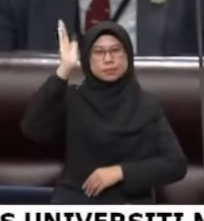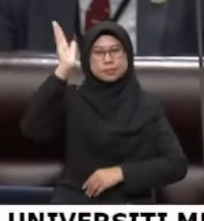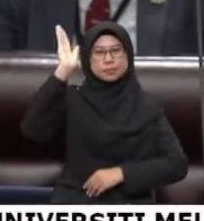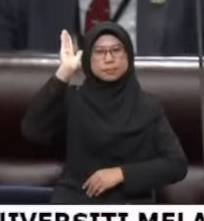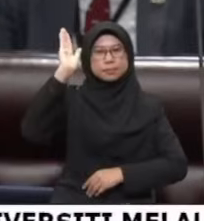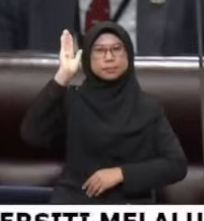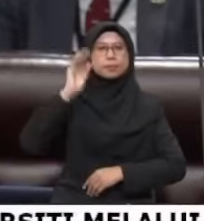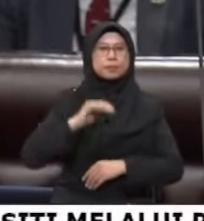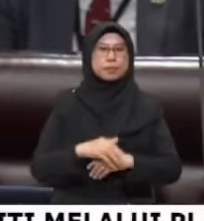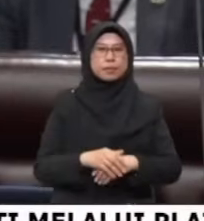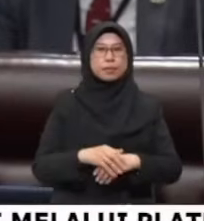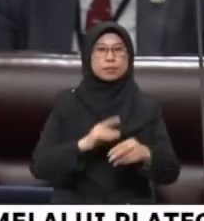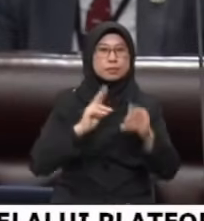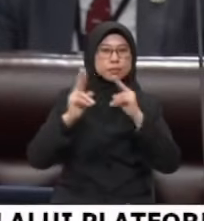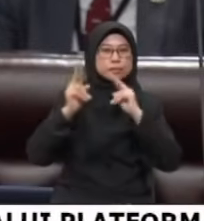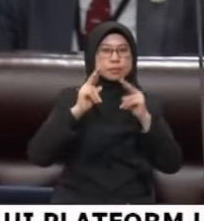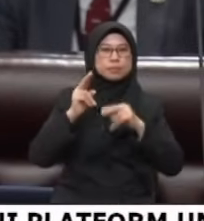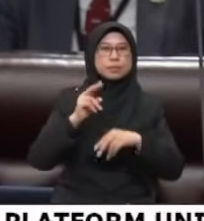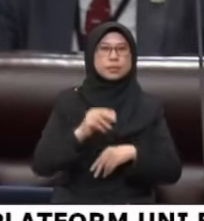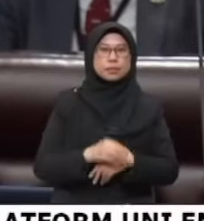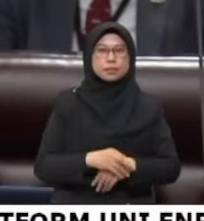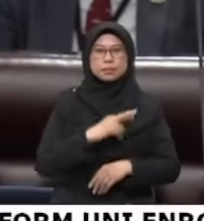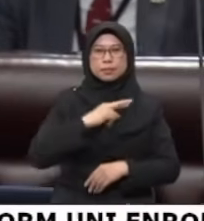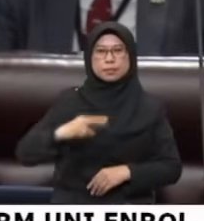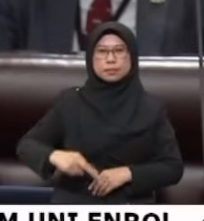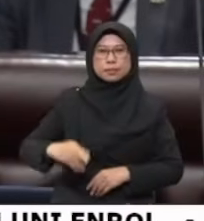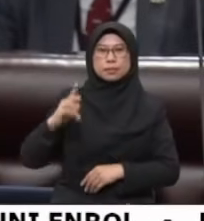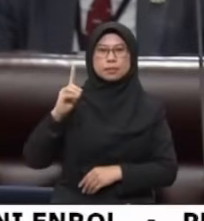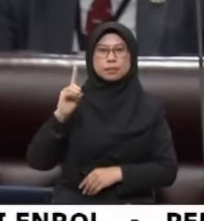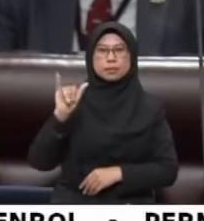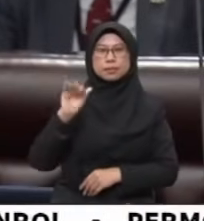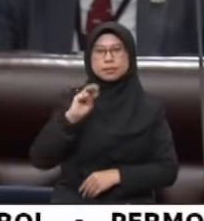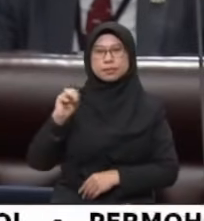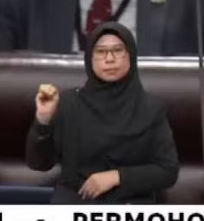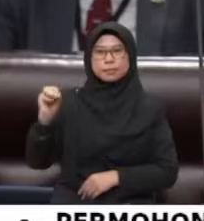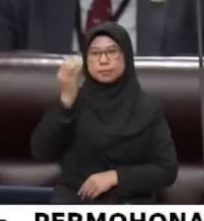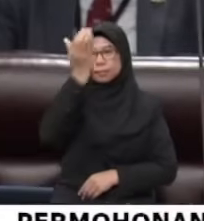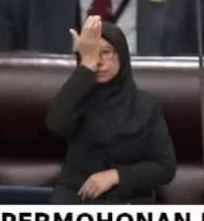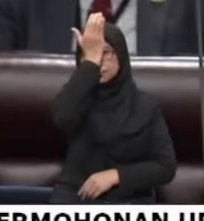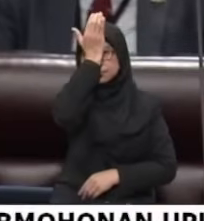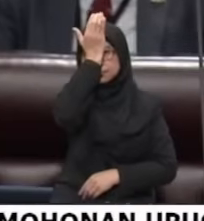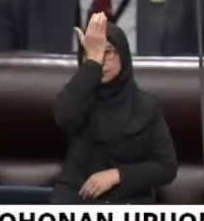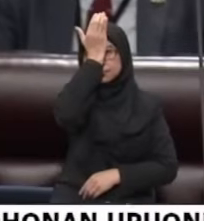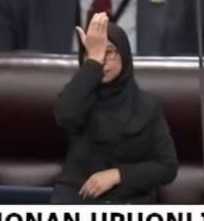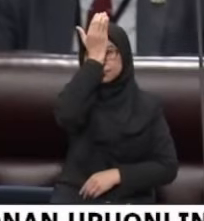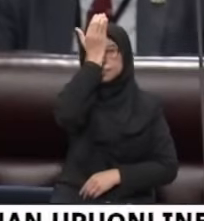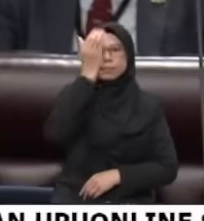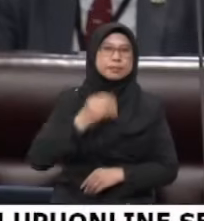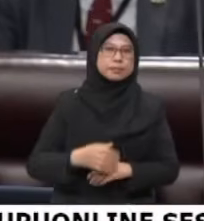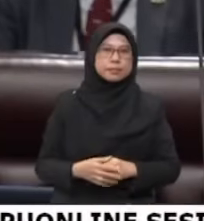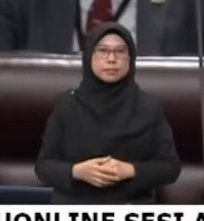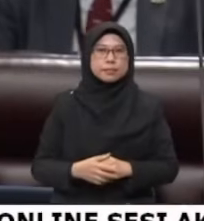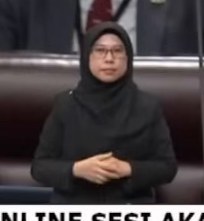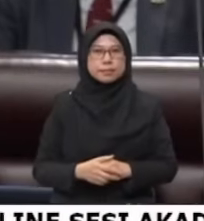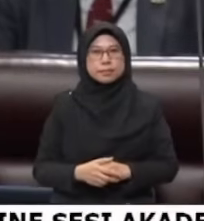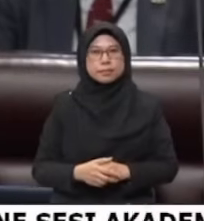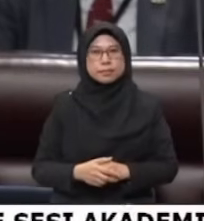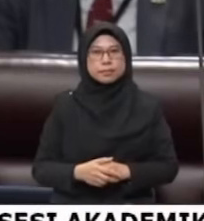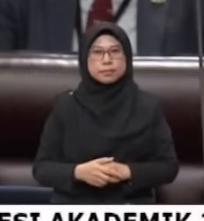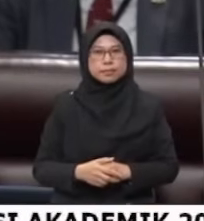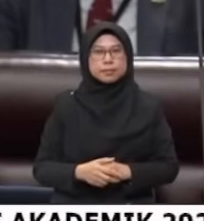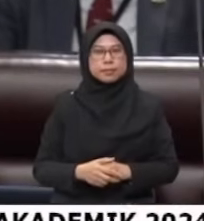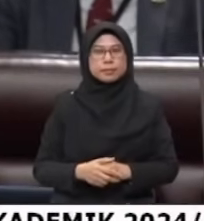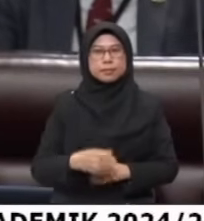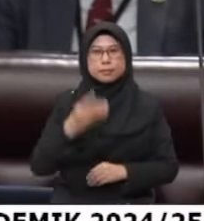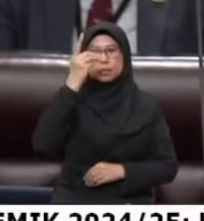di diraja kebah duli Yang Maha Mulia seri Paduka Baginda yang dipertuan agong yang lalu Datuk